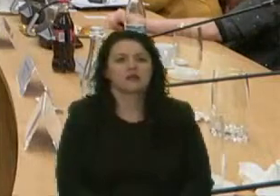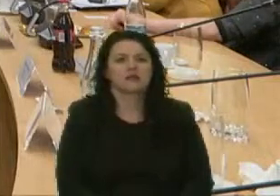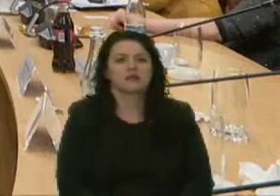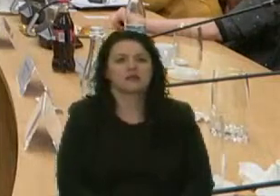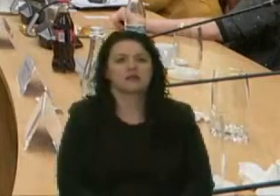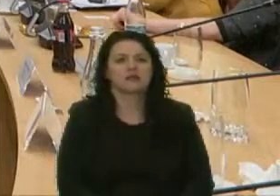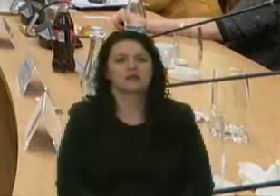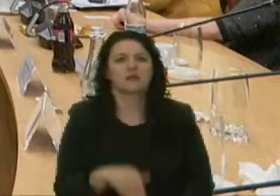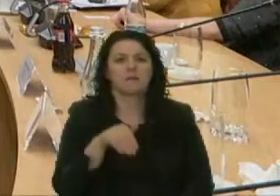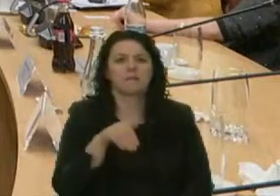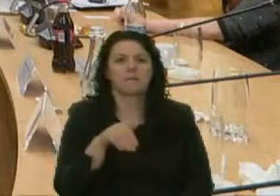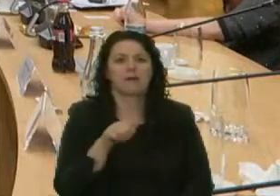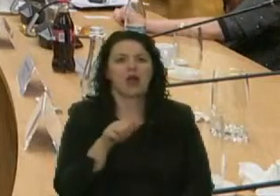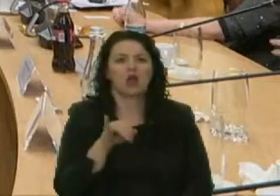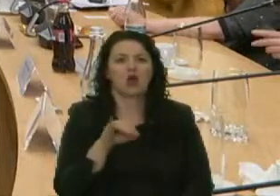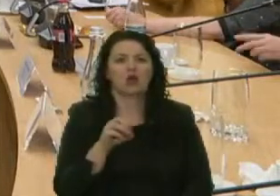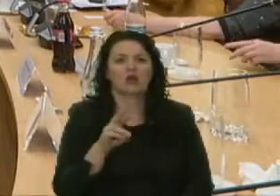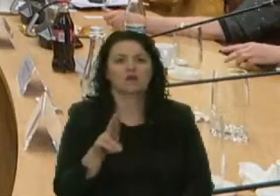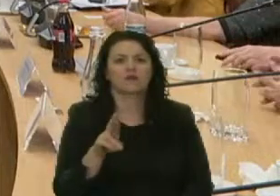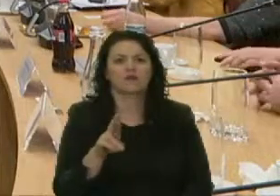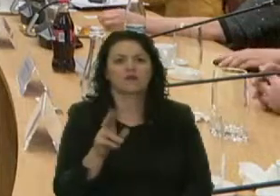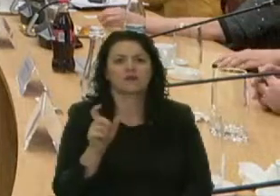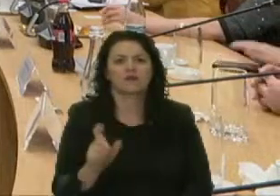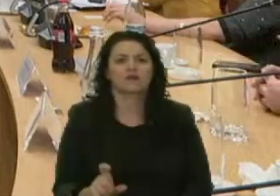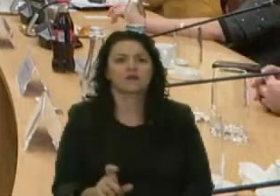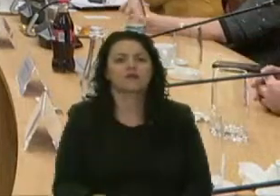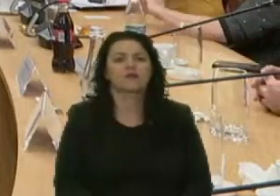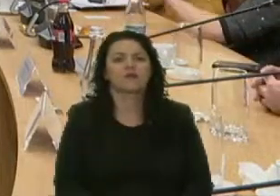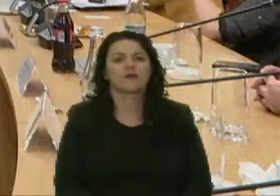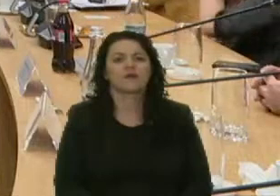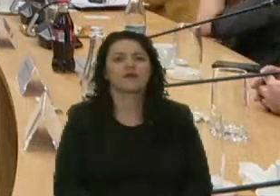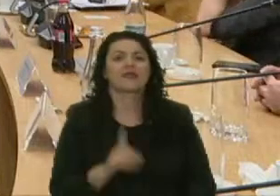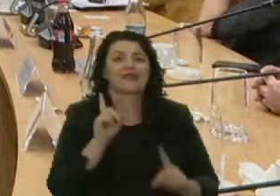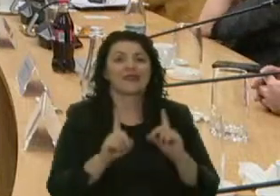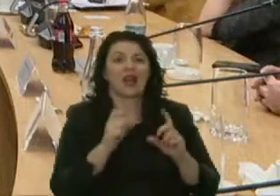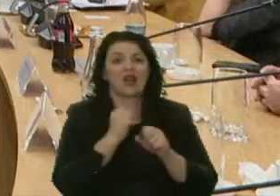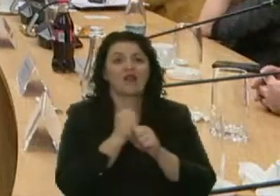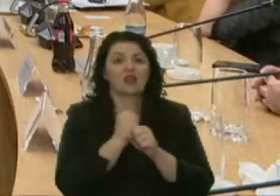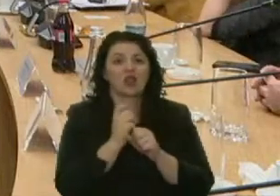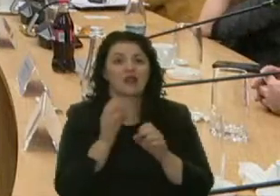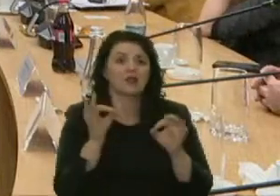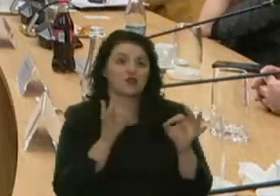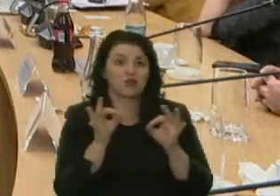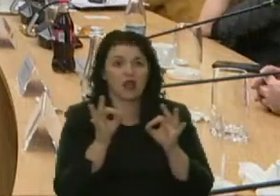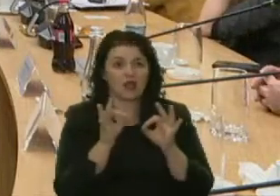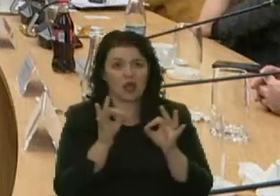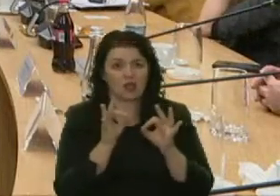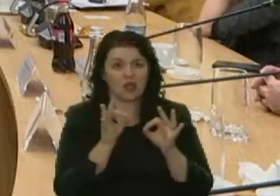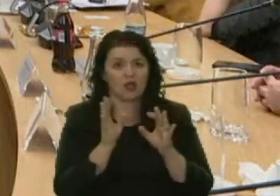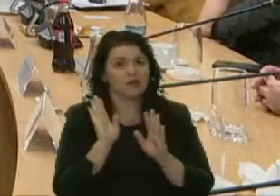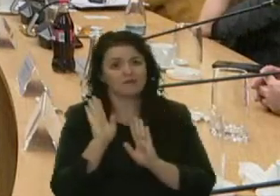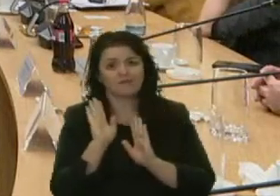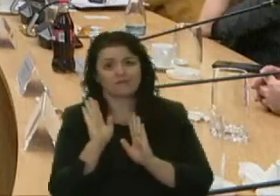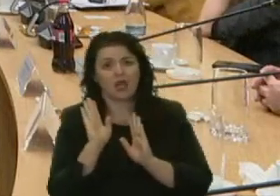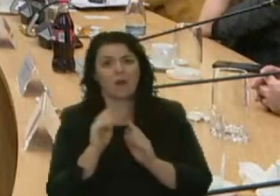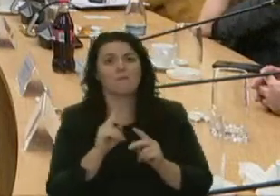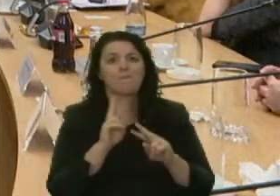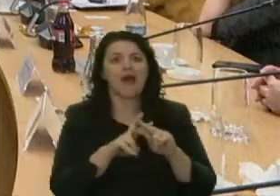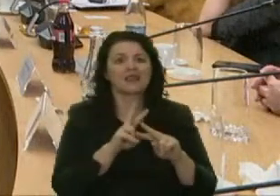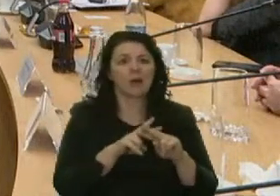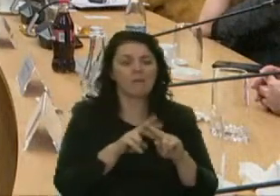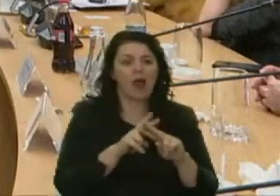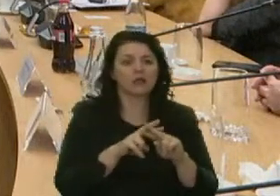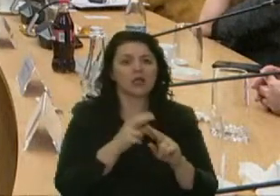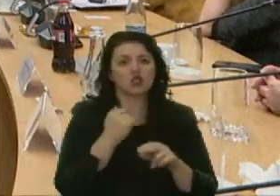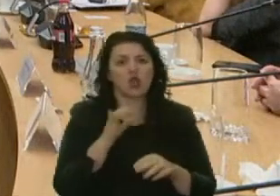Maior Mulțumesc Domnule președinte dacă e să facem inginerești un pic AC mai ieșim din zona de Cultură dar matematica și